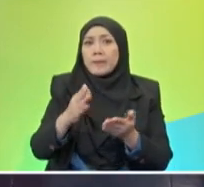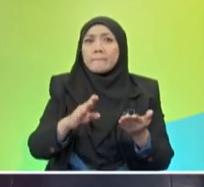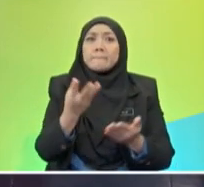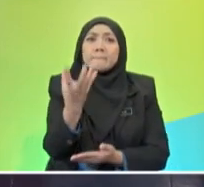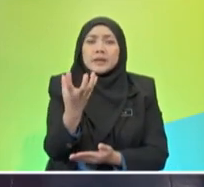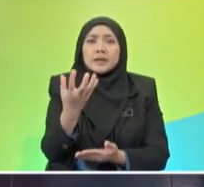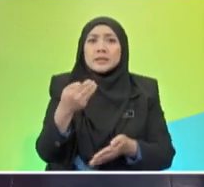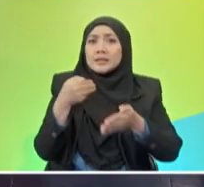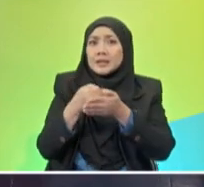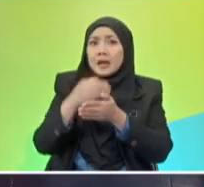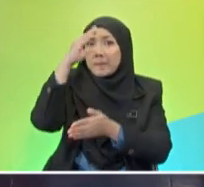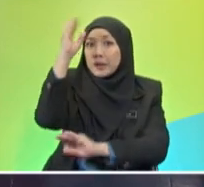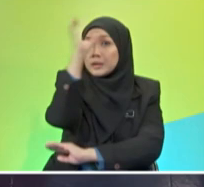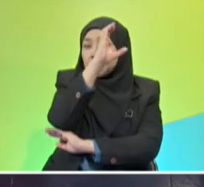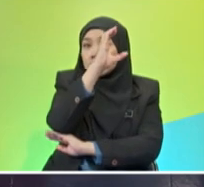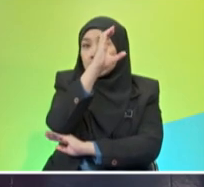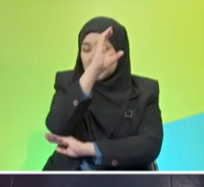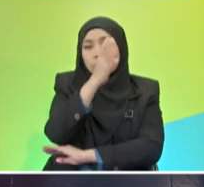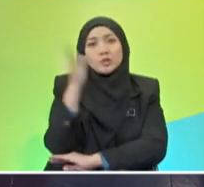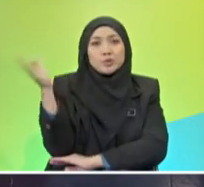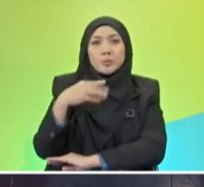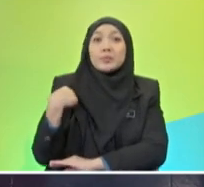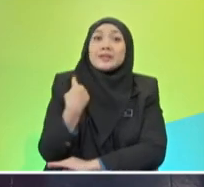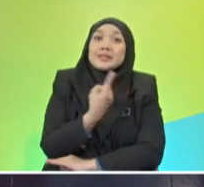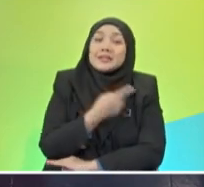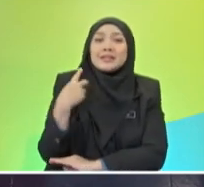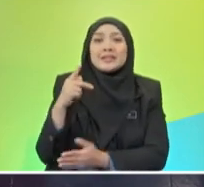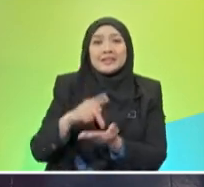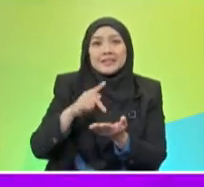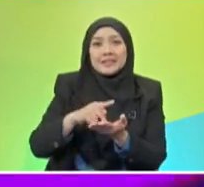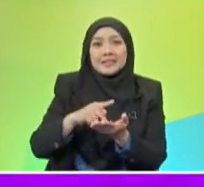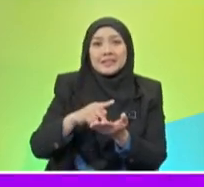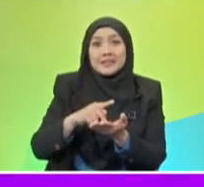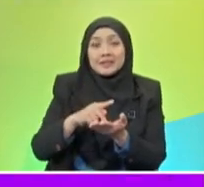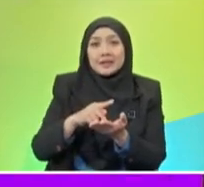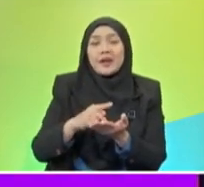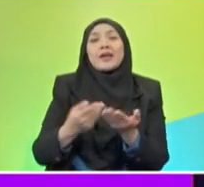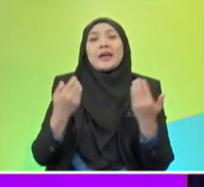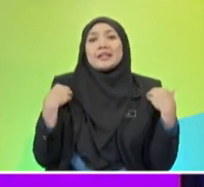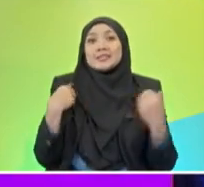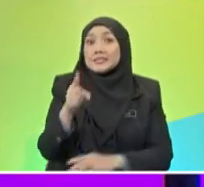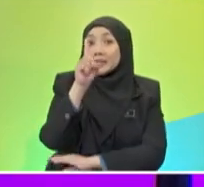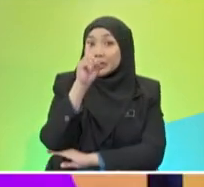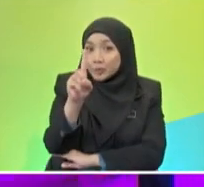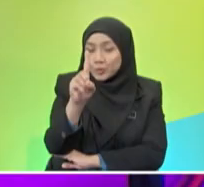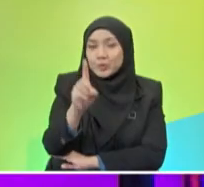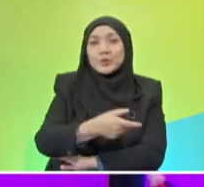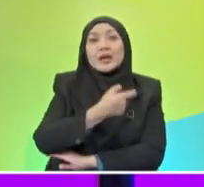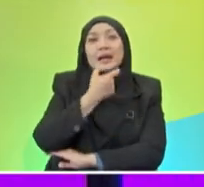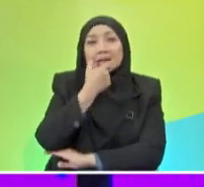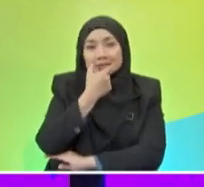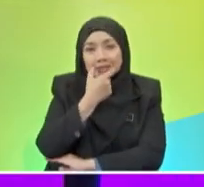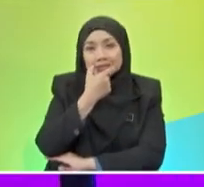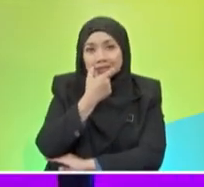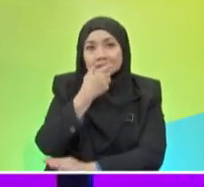ialah. Alright. Jom kira bersama-sama. 1. Ada 1. 1. Jadi